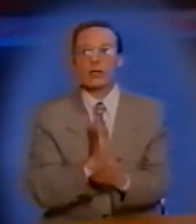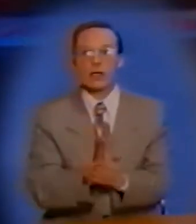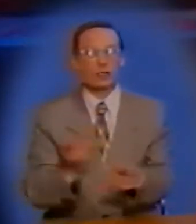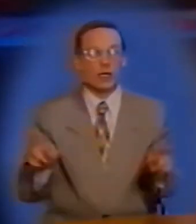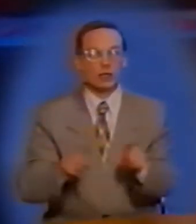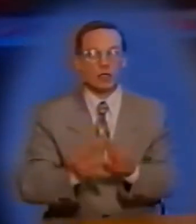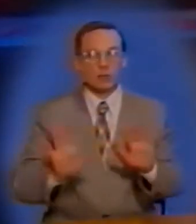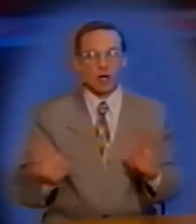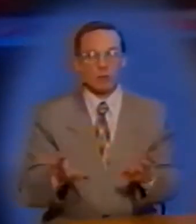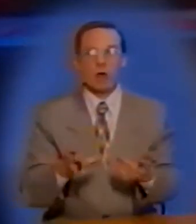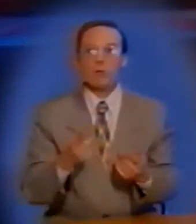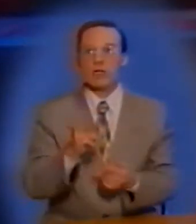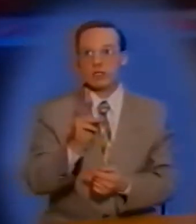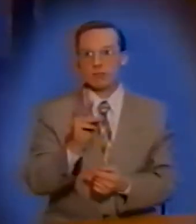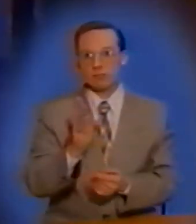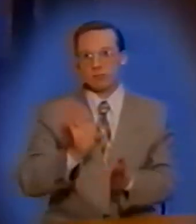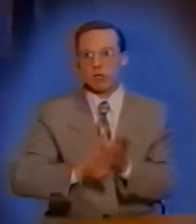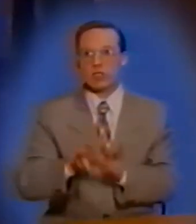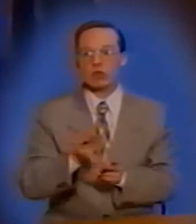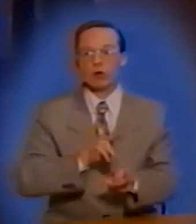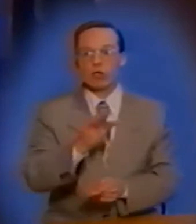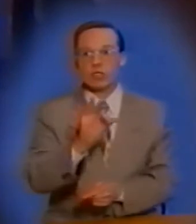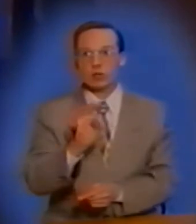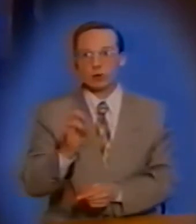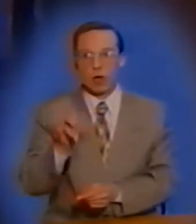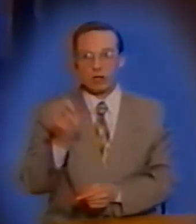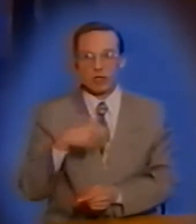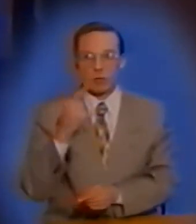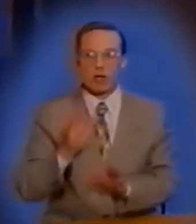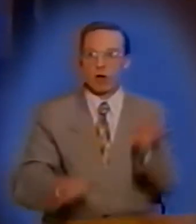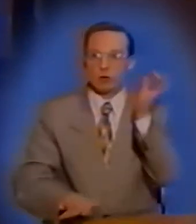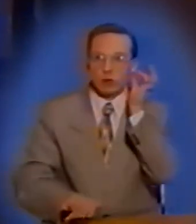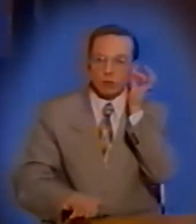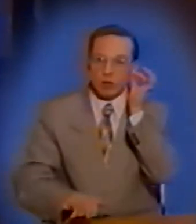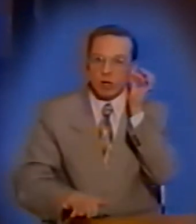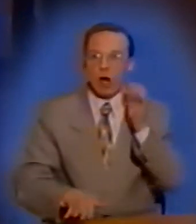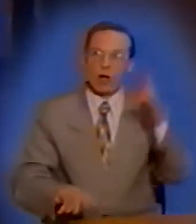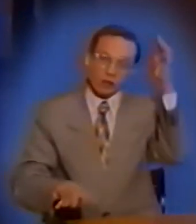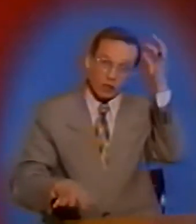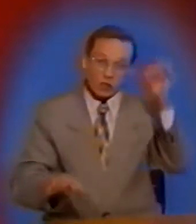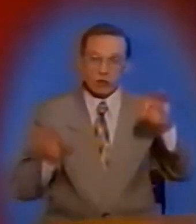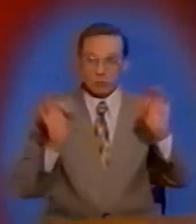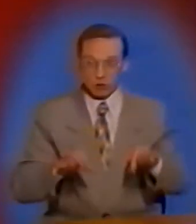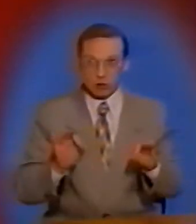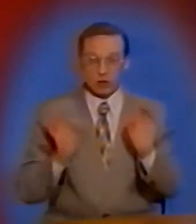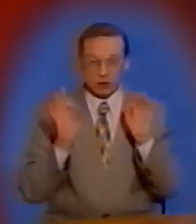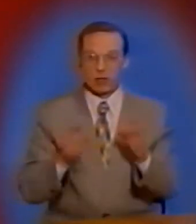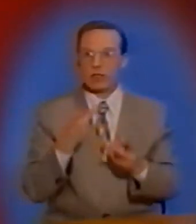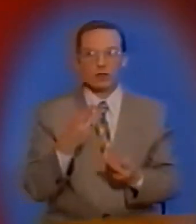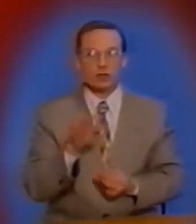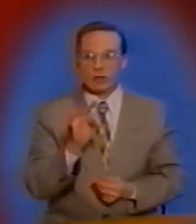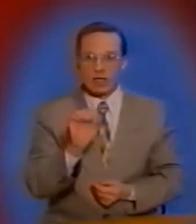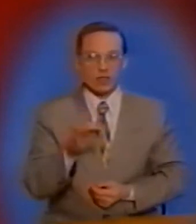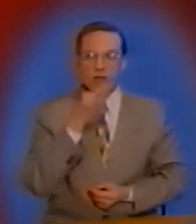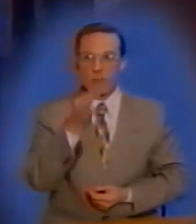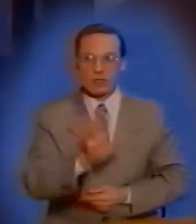taip, kaip pas heteroseksualų kalbant. Kas liečia būtent ar auskariukas, ar dažyti plaukai, tikrai tas nepasako.